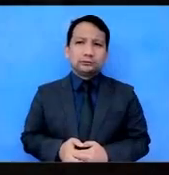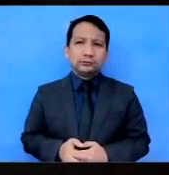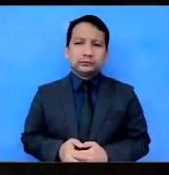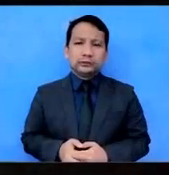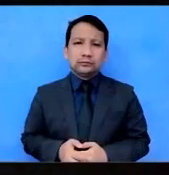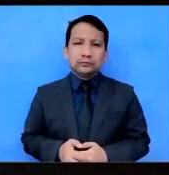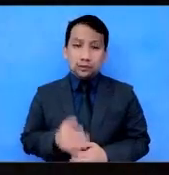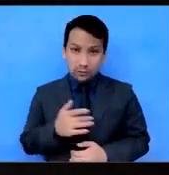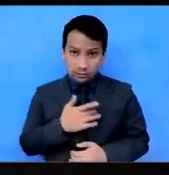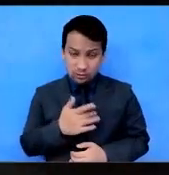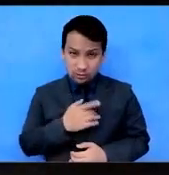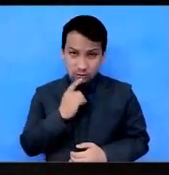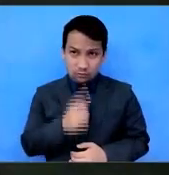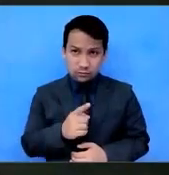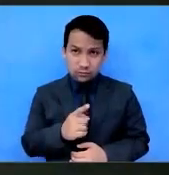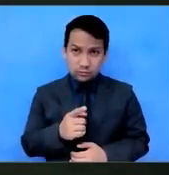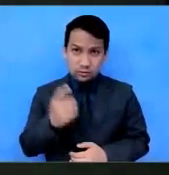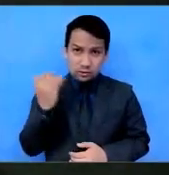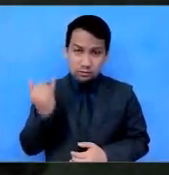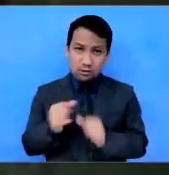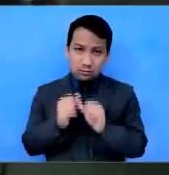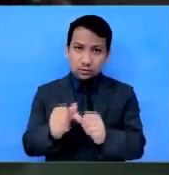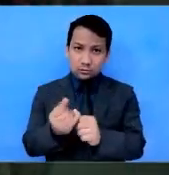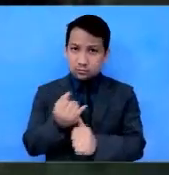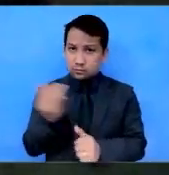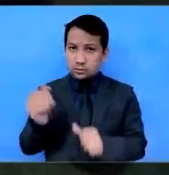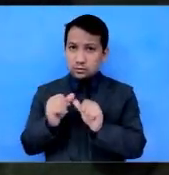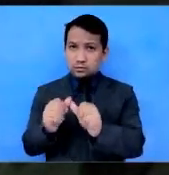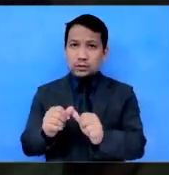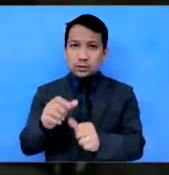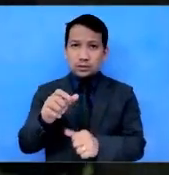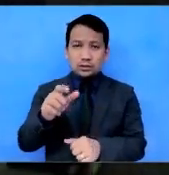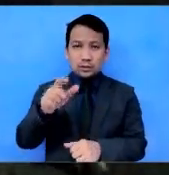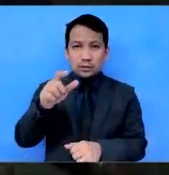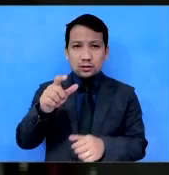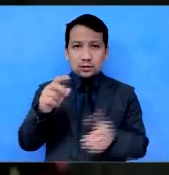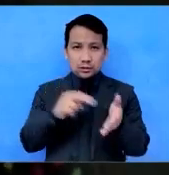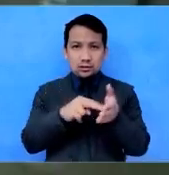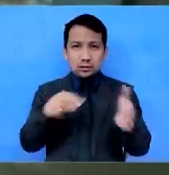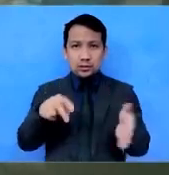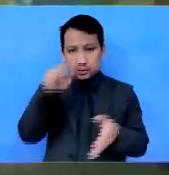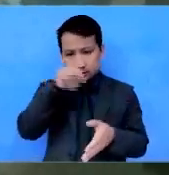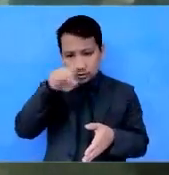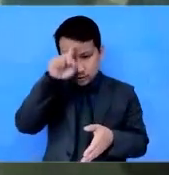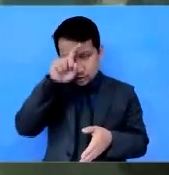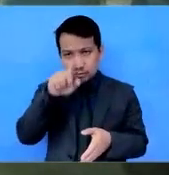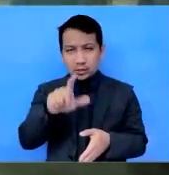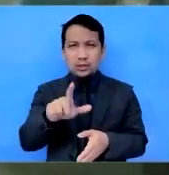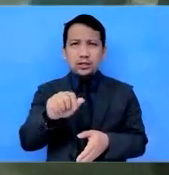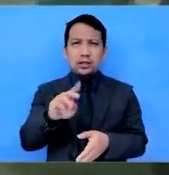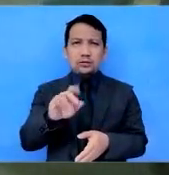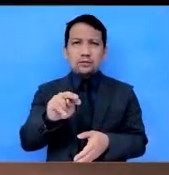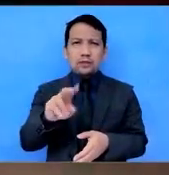Naramdaman din ang pinakahuling pagyanig sa ilang bahagi ng Syria, Egypt at Lebanon. Tatlo agad